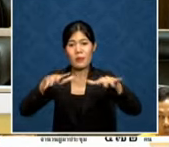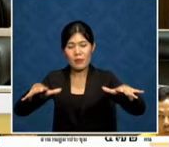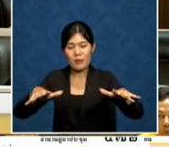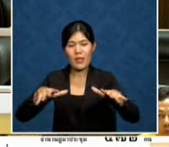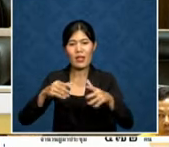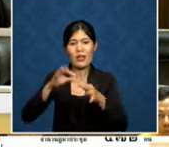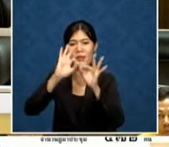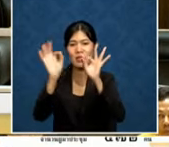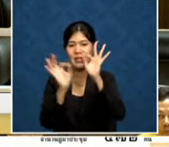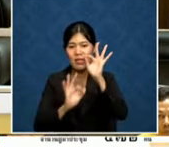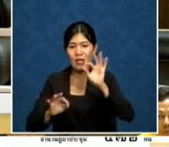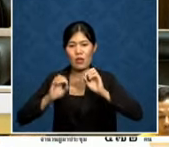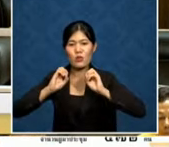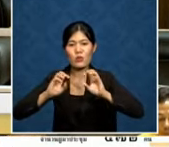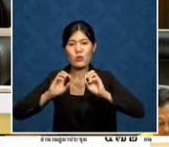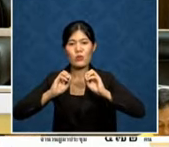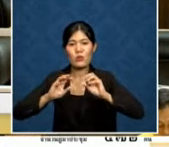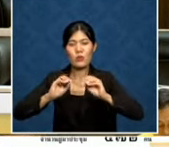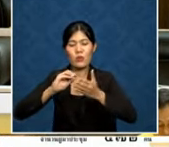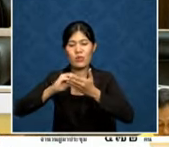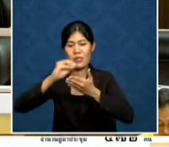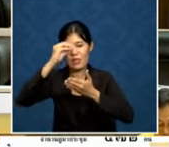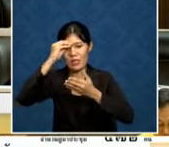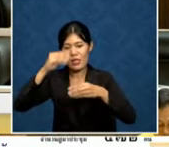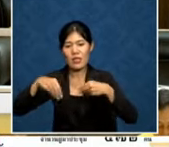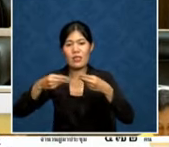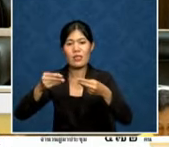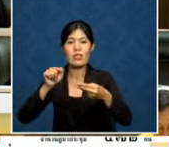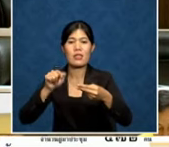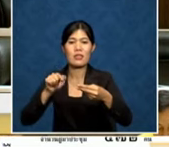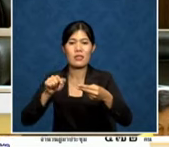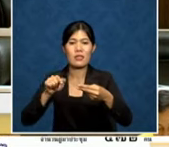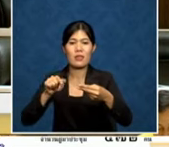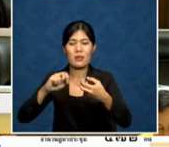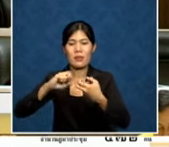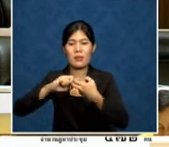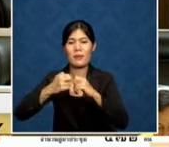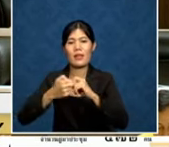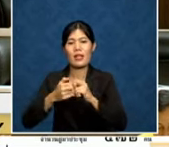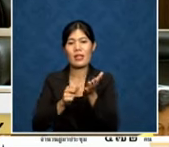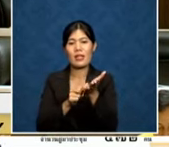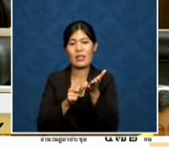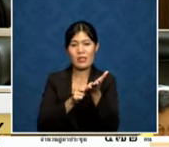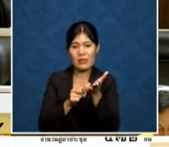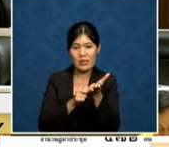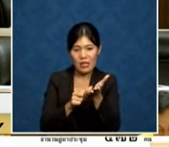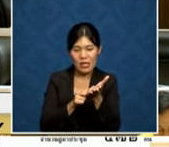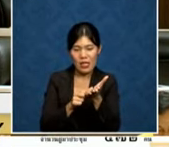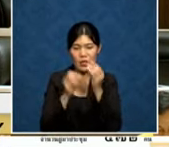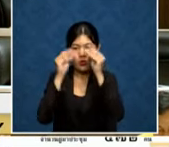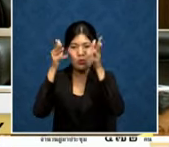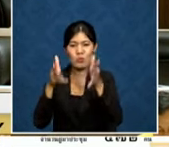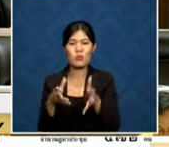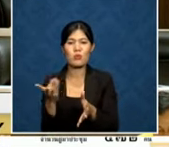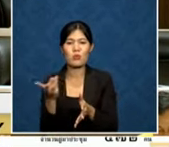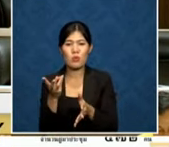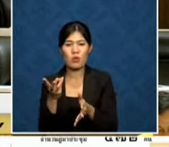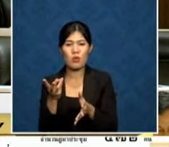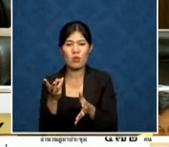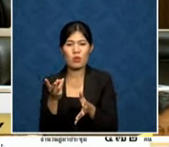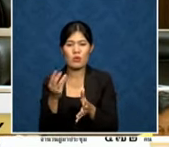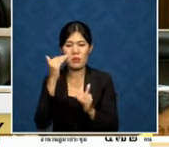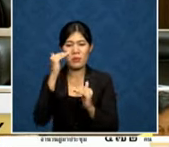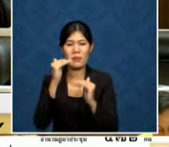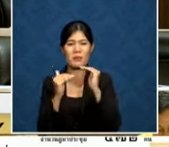สอนซึ่งถือว่าเป็นส่วนสำคัญที่จะแค่ที่จะแก้ปัญหาการขาดแคลนครูลดความเหลื่อมล้ำถูกตัด